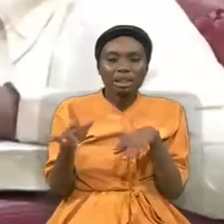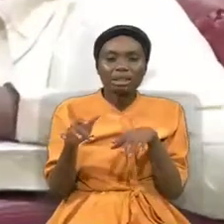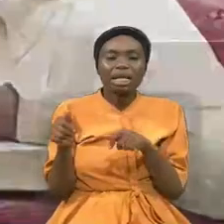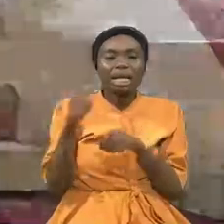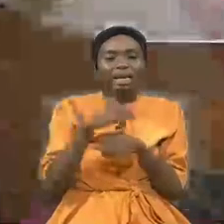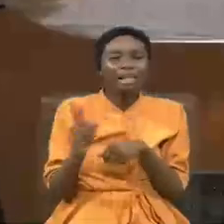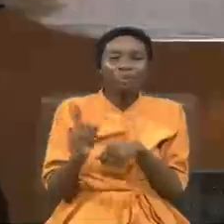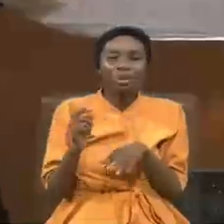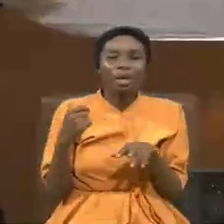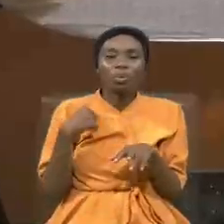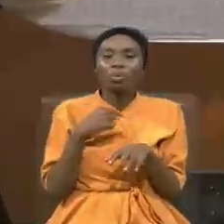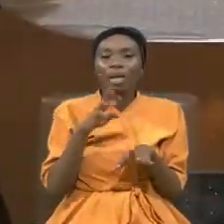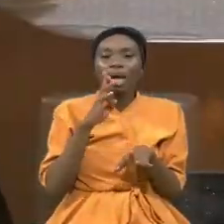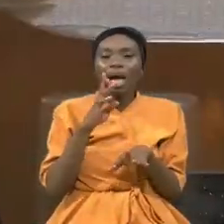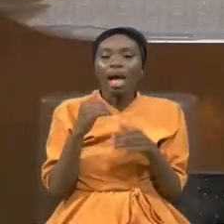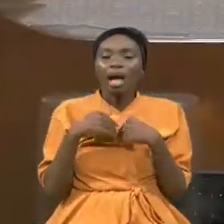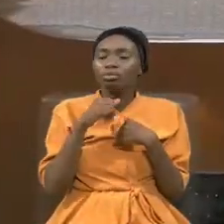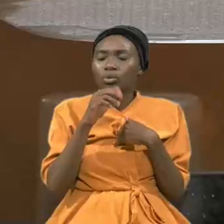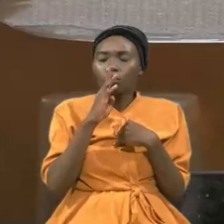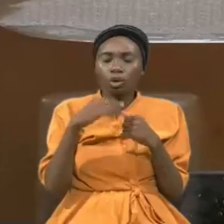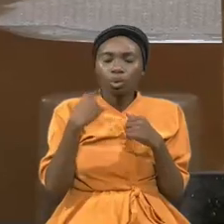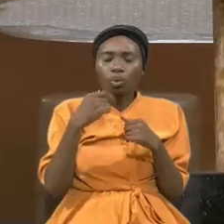nous examine et que là où nous sommes